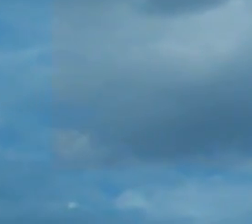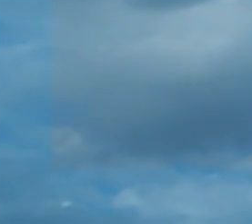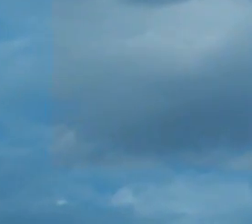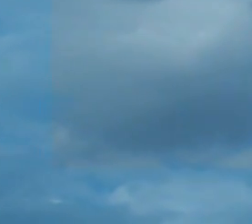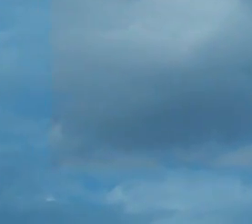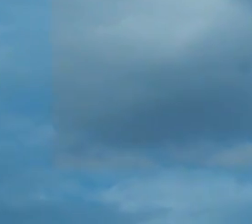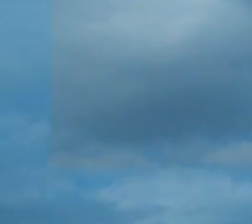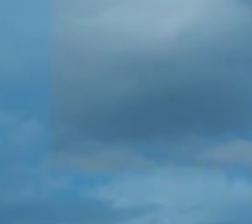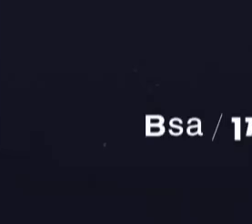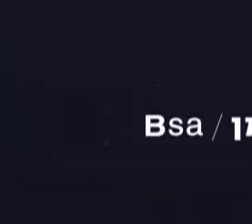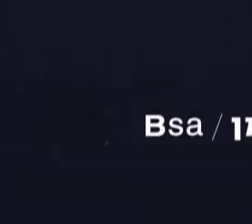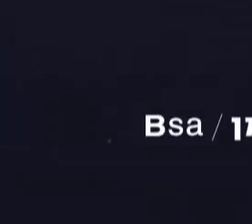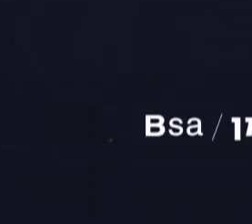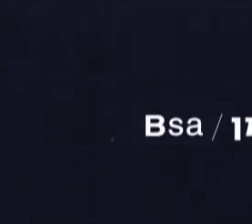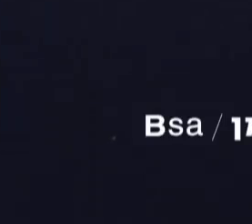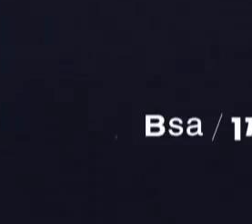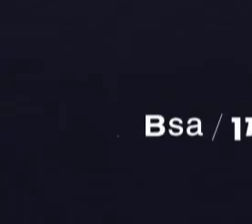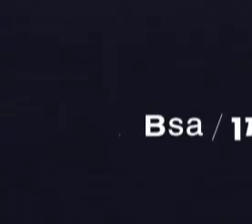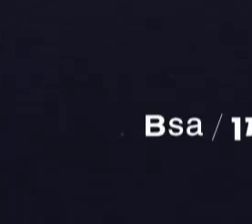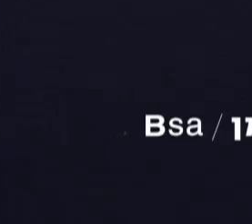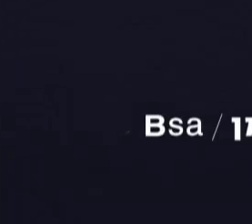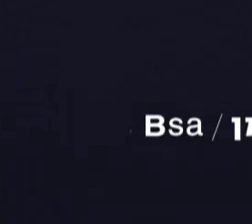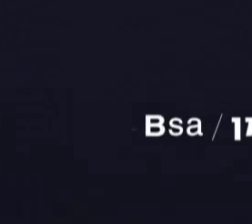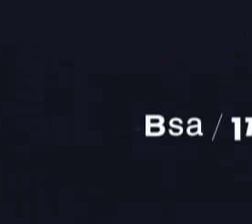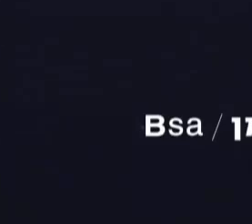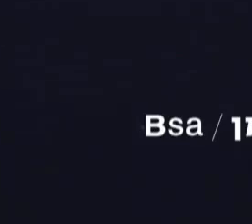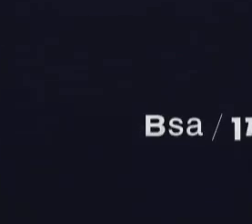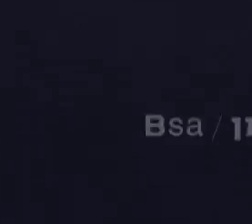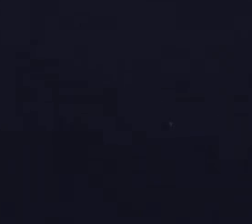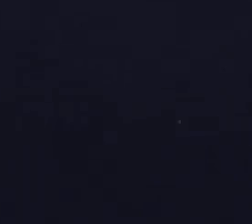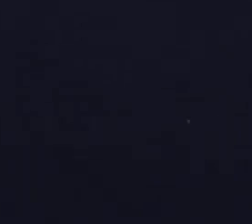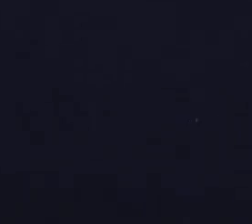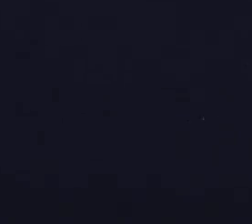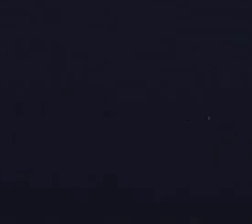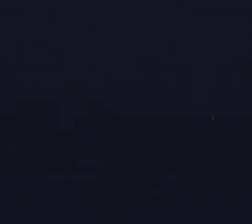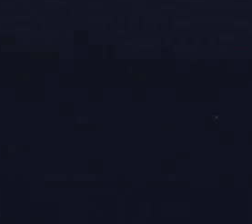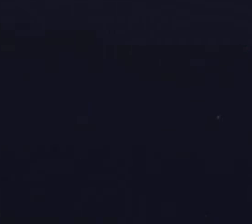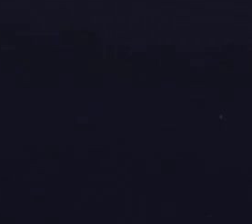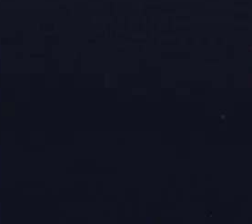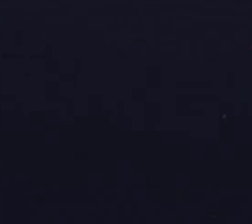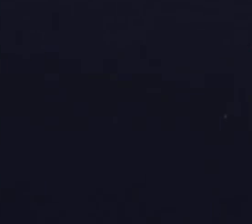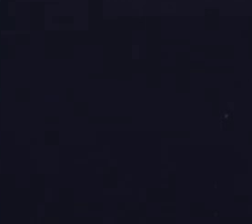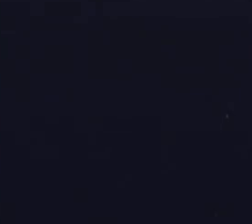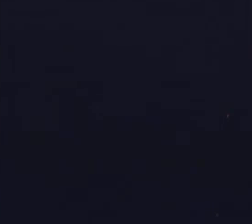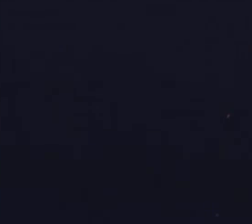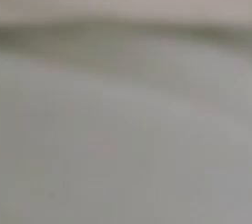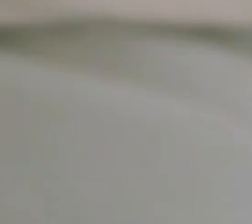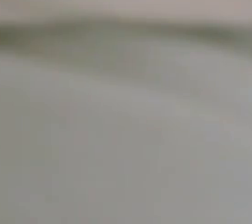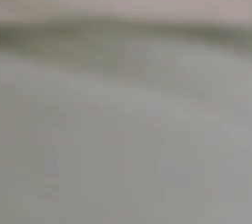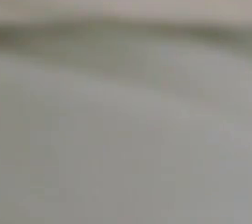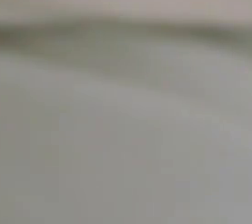התחזית משודרת בחסות. דנסיטי, תוסף הסידן שנאסה לוקחת לחלל. דנסיטי, פרטים אצל